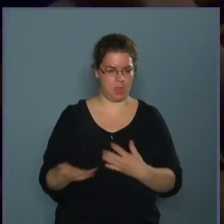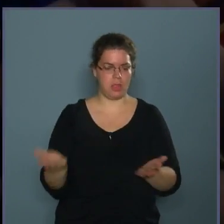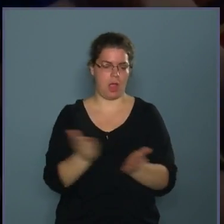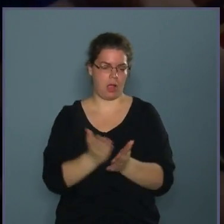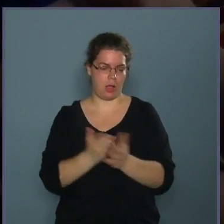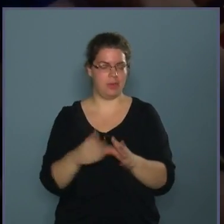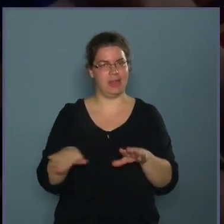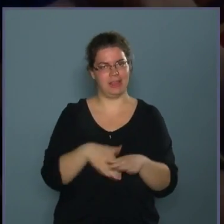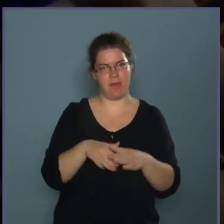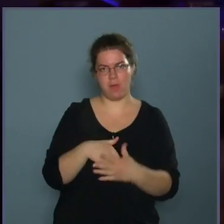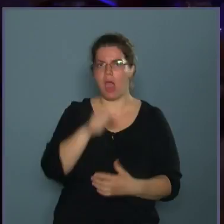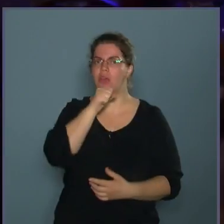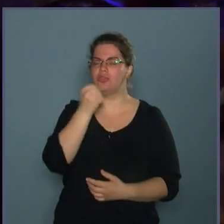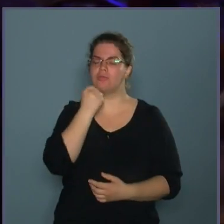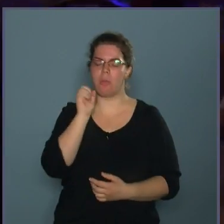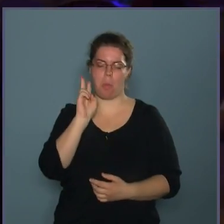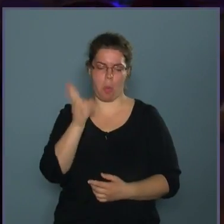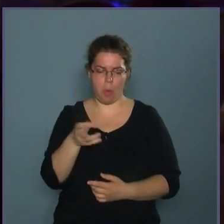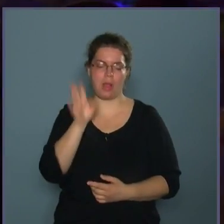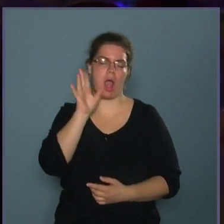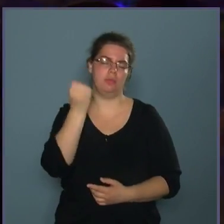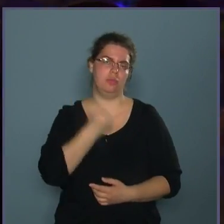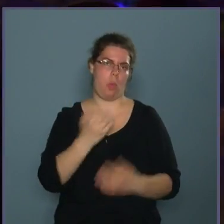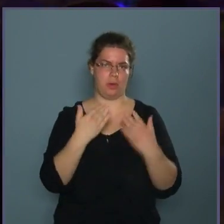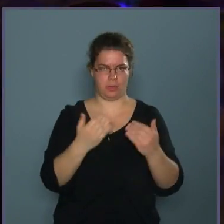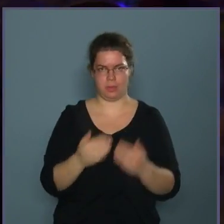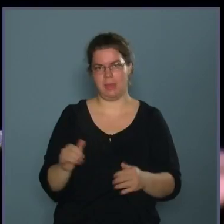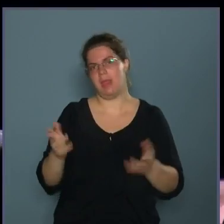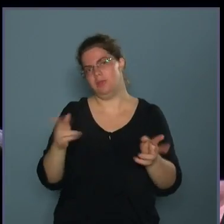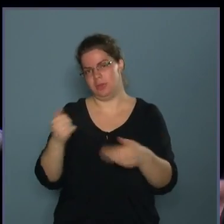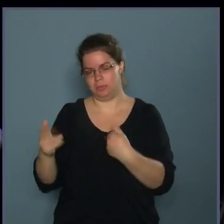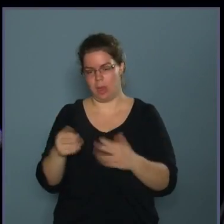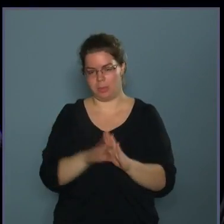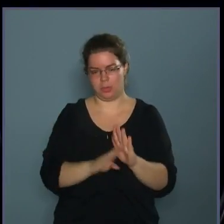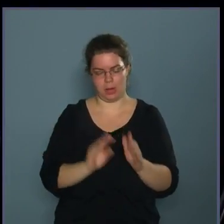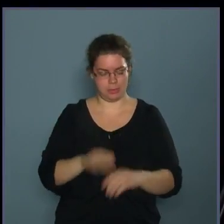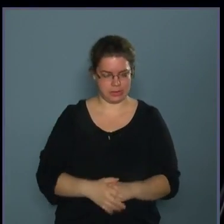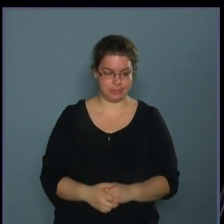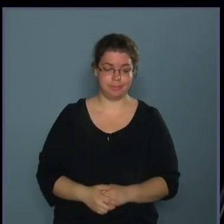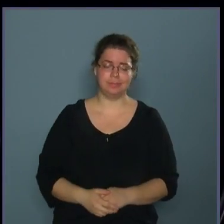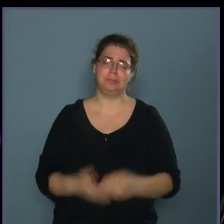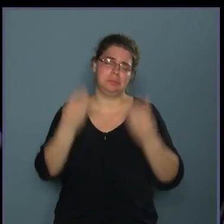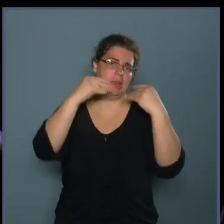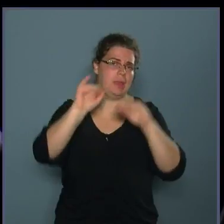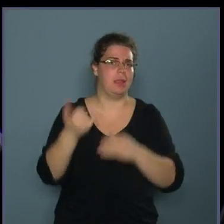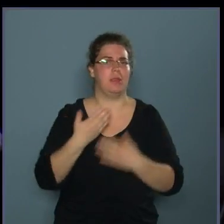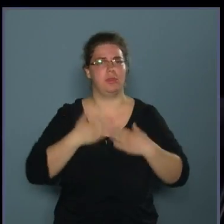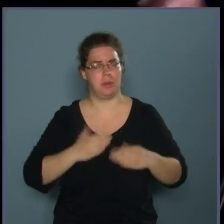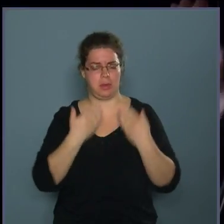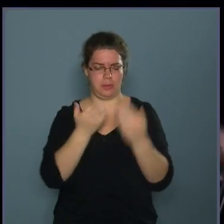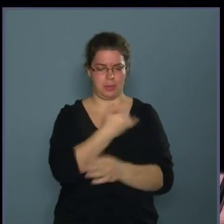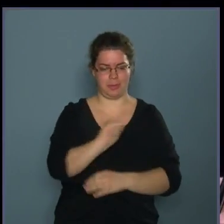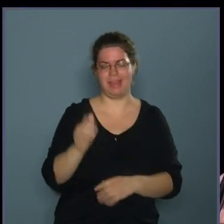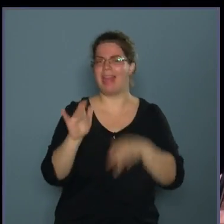Smuk Andor köszöntötte, és egyben invitálta őket programokra is. Nagyon nagy tisztelettel és szeretettel köszöntök mindenki.